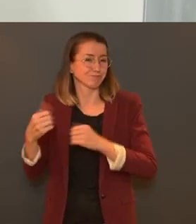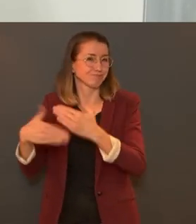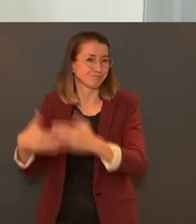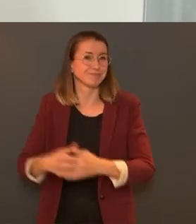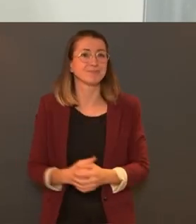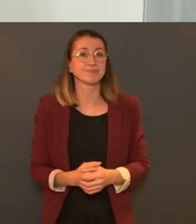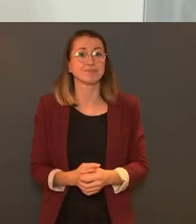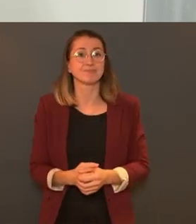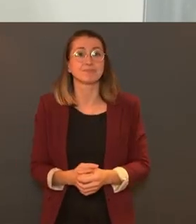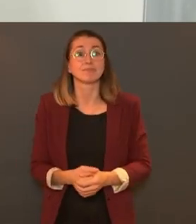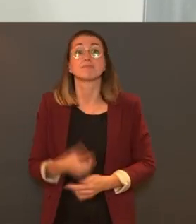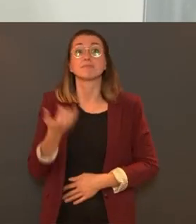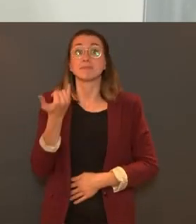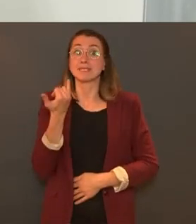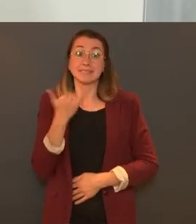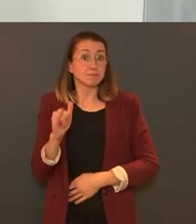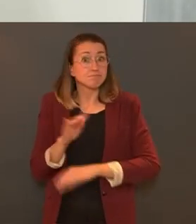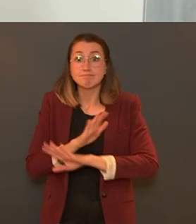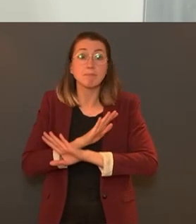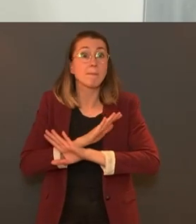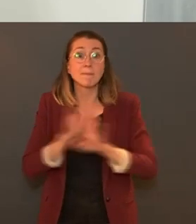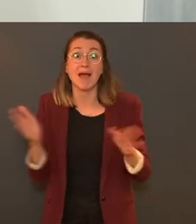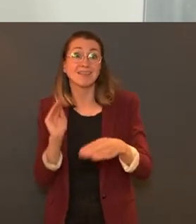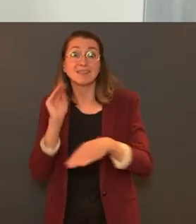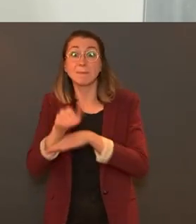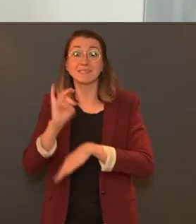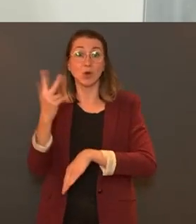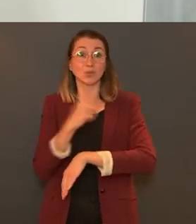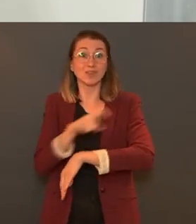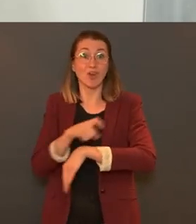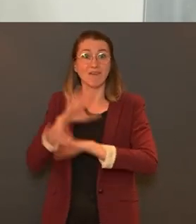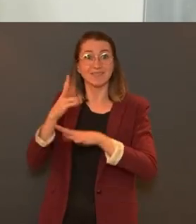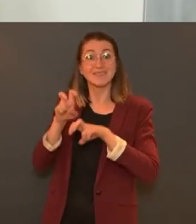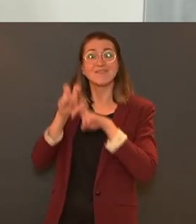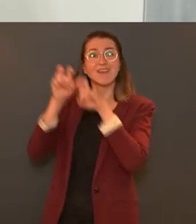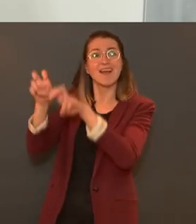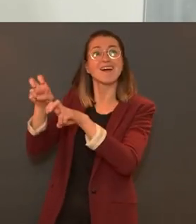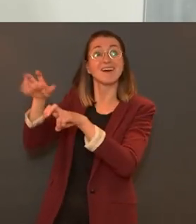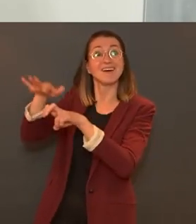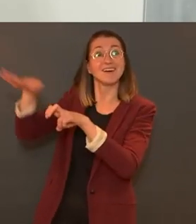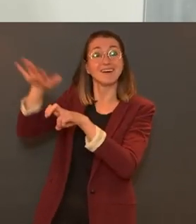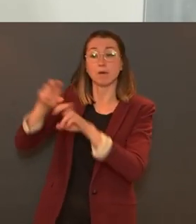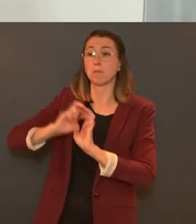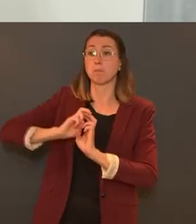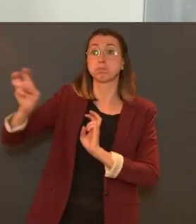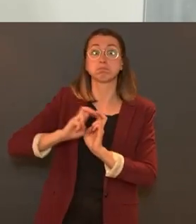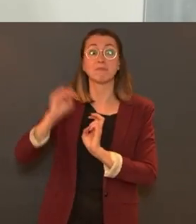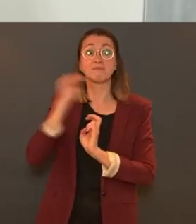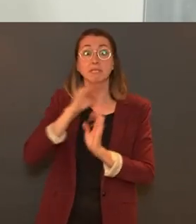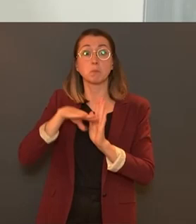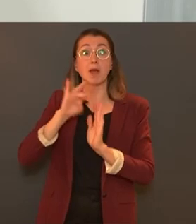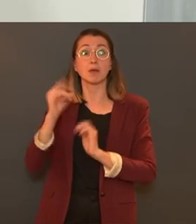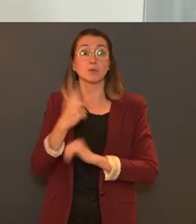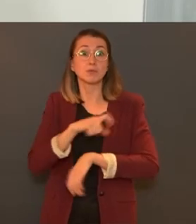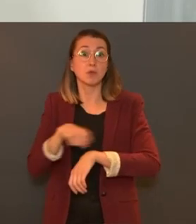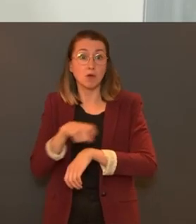des transfrontaliers. Vous l'aurez compris, notre pays bascule progressivement d'une gestion de crise à une